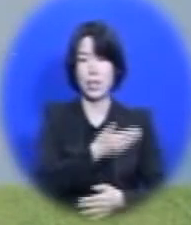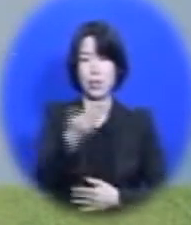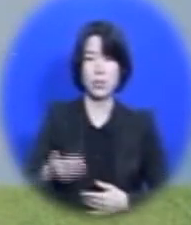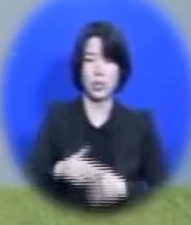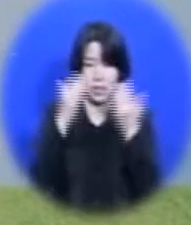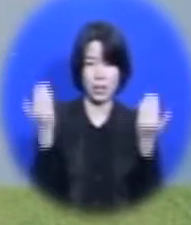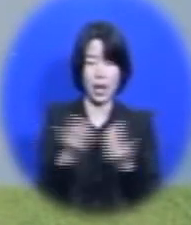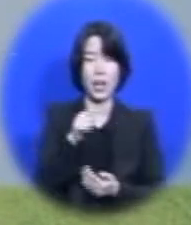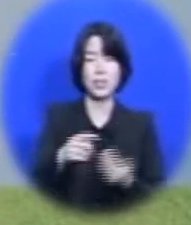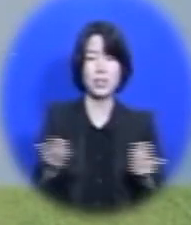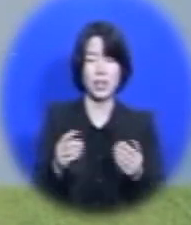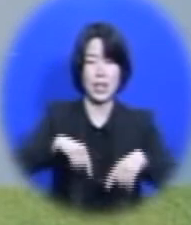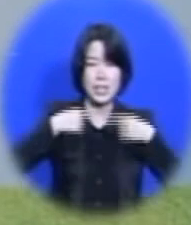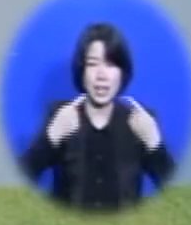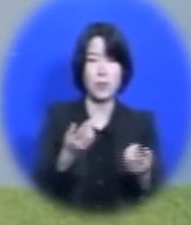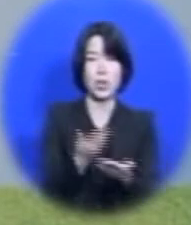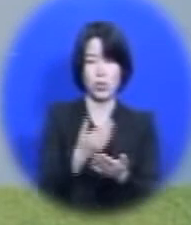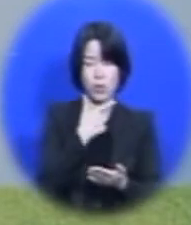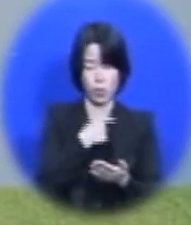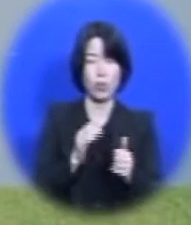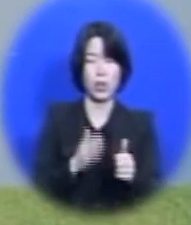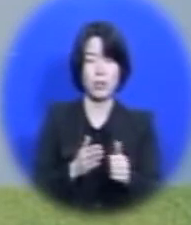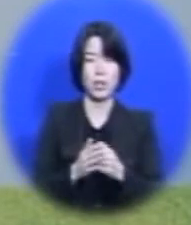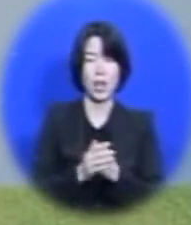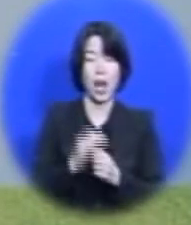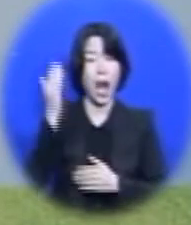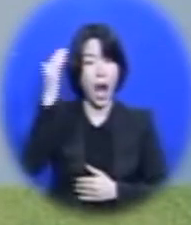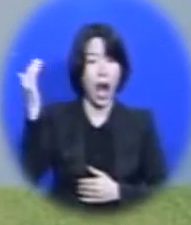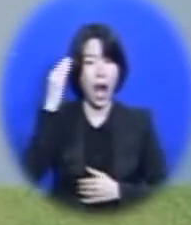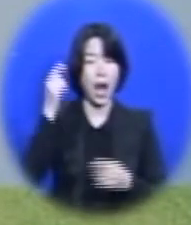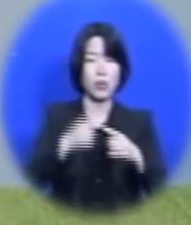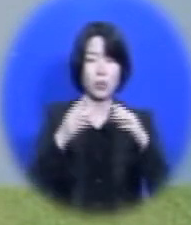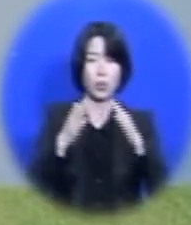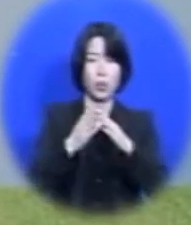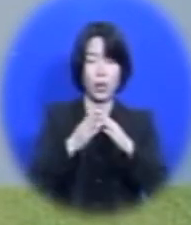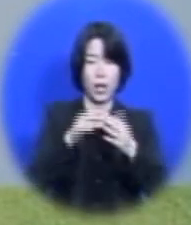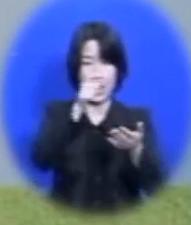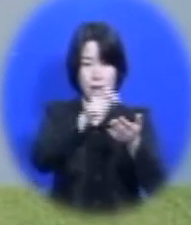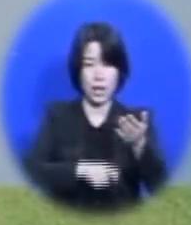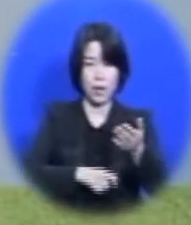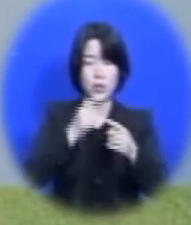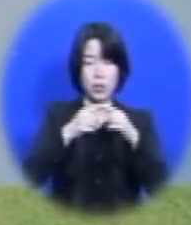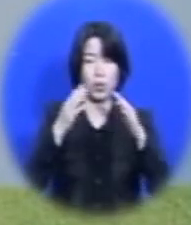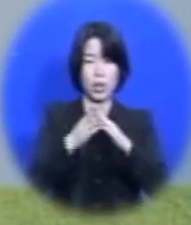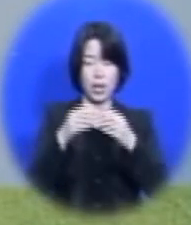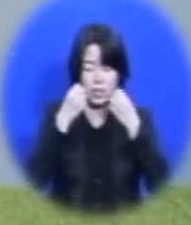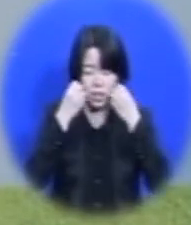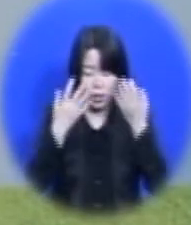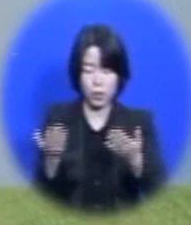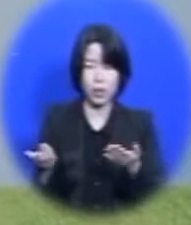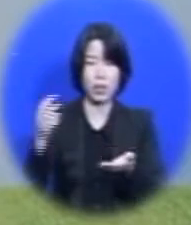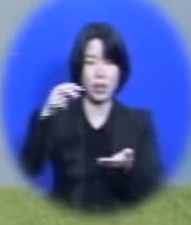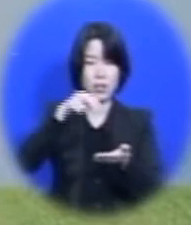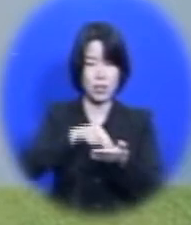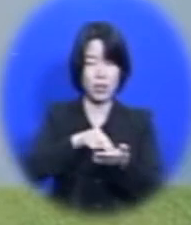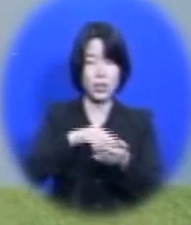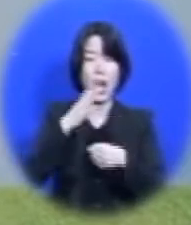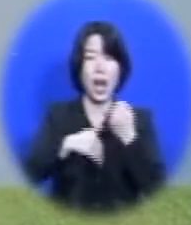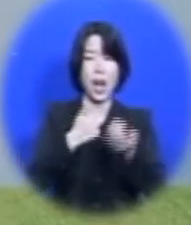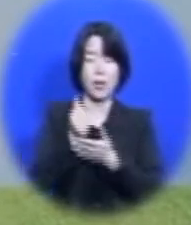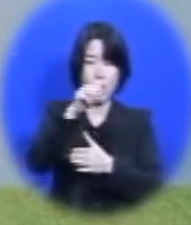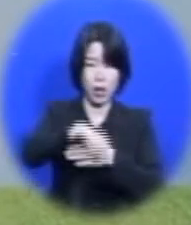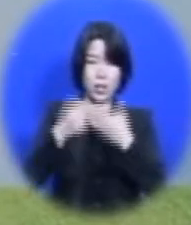그 일에 참여해 주시기를 원합니다. 한국교회, 우리 감리교회가 완전히 새로워지는 계기를 하나님이 허락해